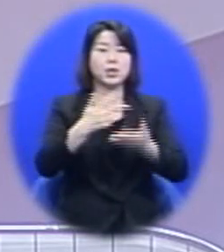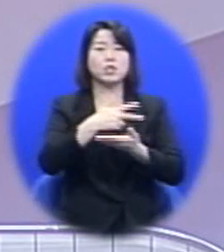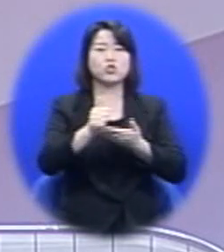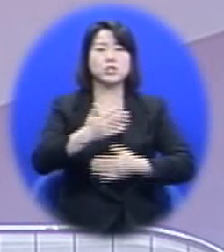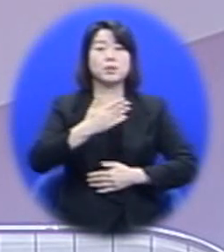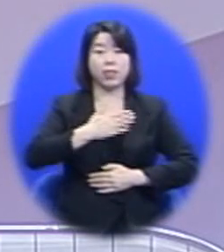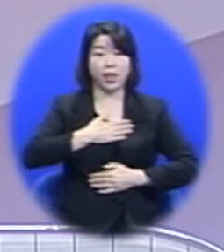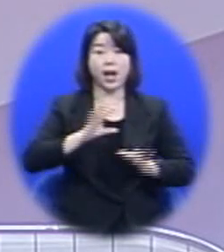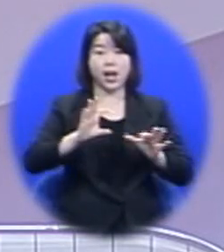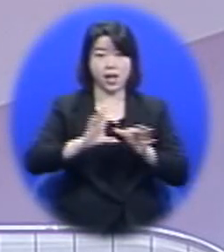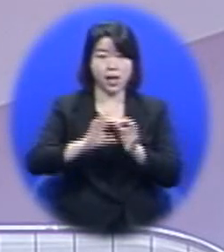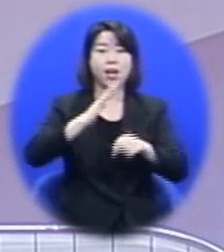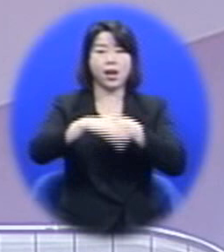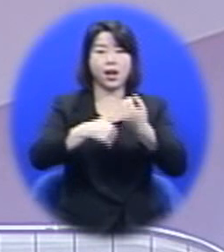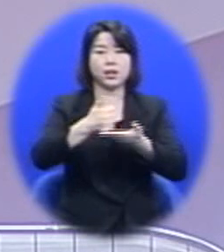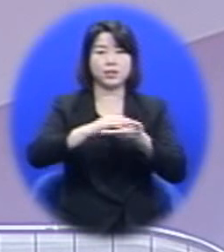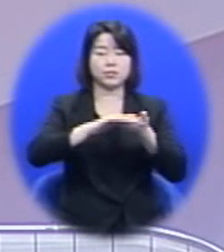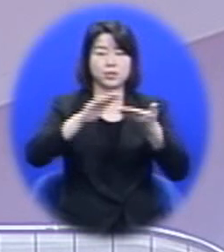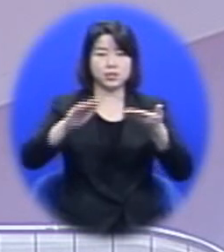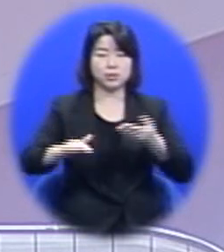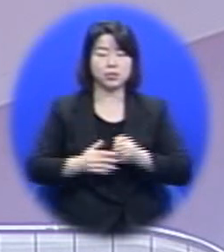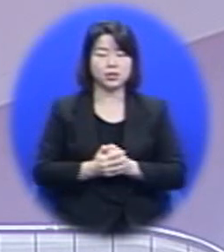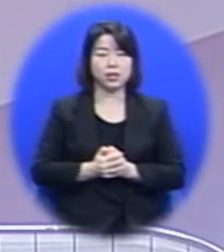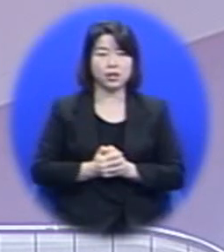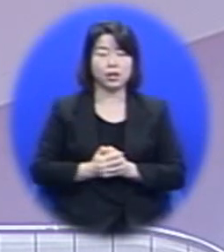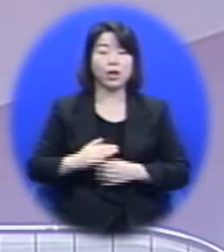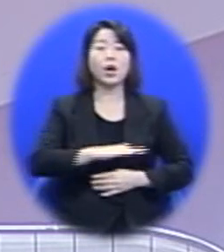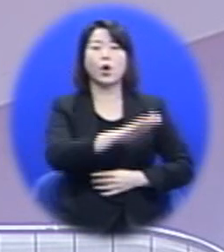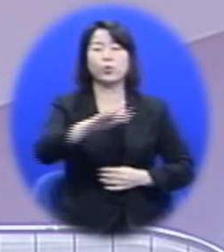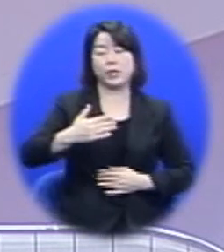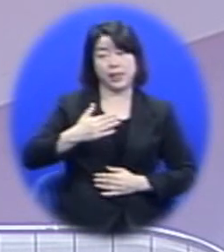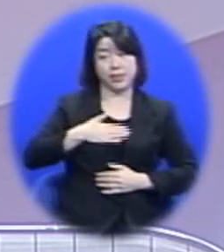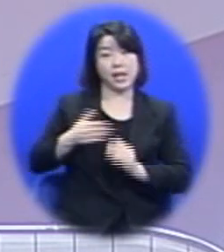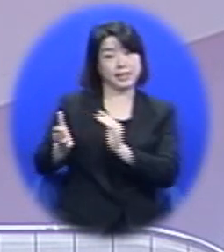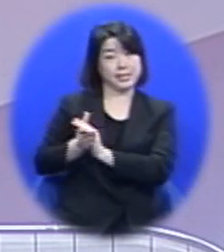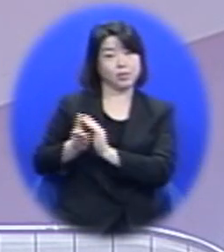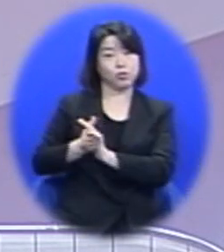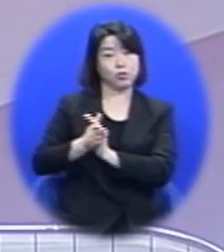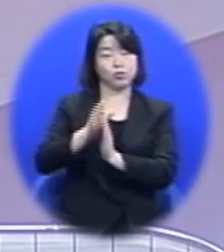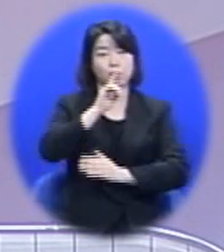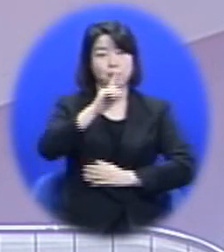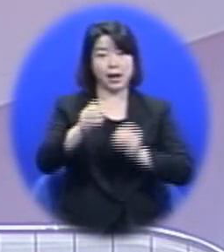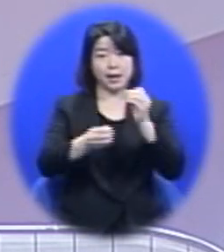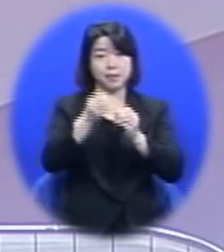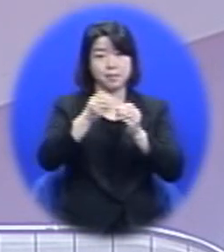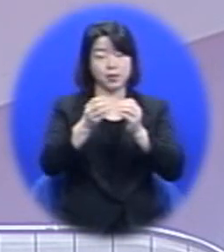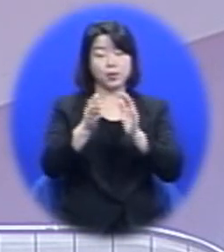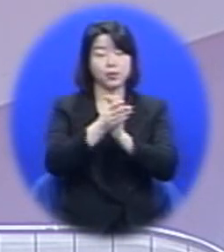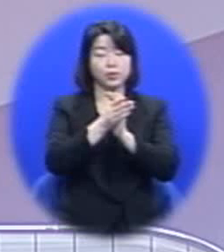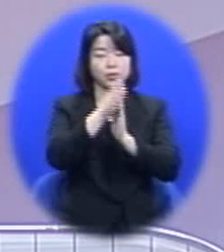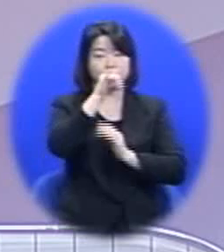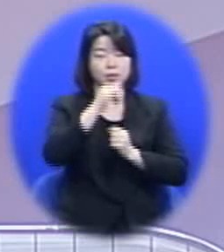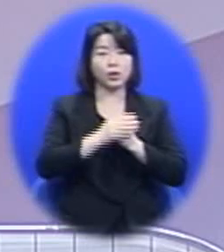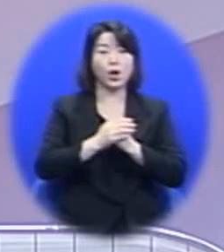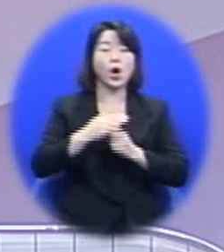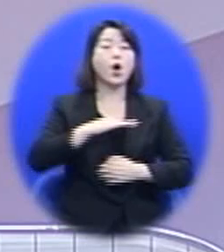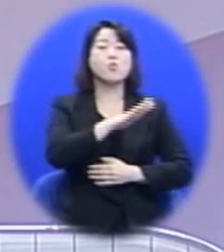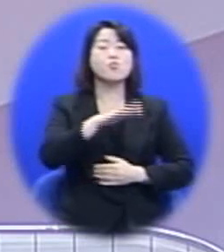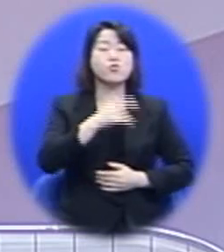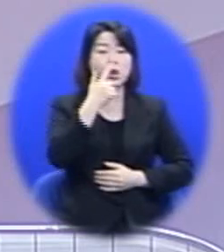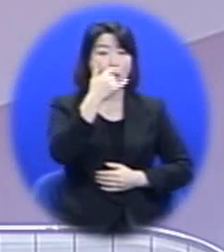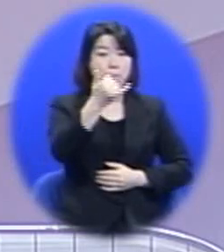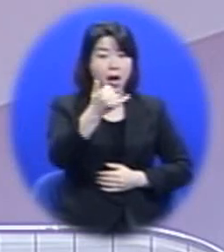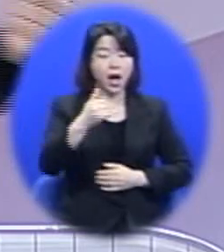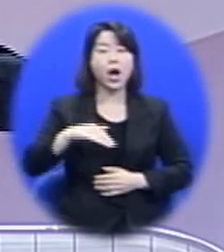나의 하나님이시니 우리도 내 친구라는 표현을 쓰지요. 우리 엄마, 우리 아빠, 우리